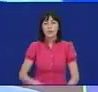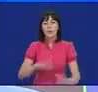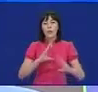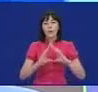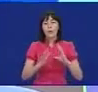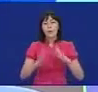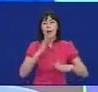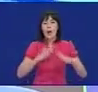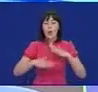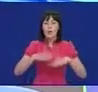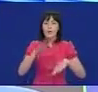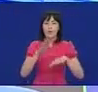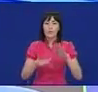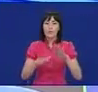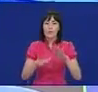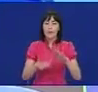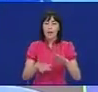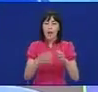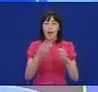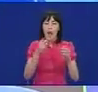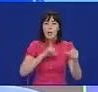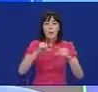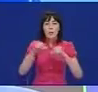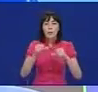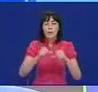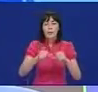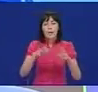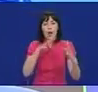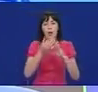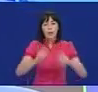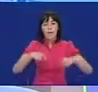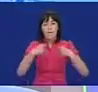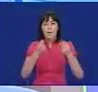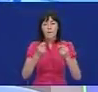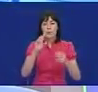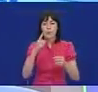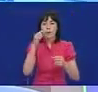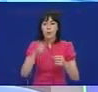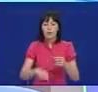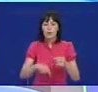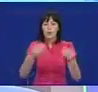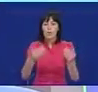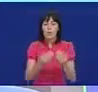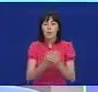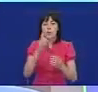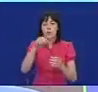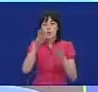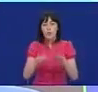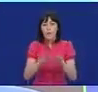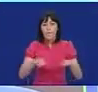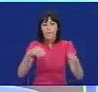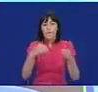Түлкібастықтардың қуанышы еселі. Қос қосынан әлеуметтік нысандар ел игілігіне беріліп жатыр. Соның бірі бұл жолы Жабағыл ауылында 100 орындық балабақша